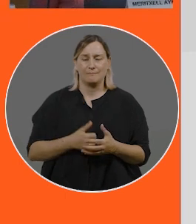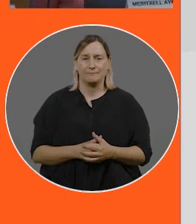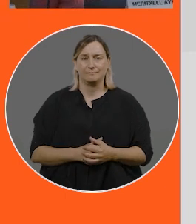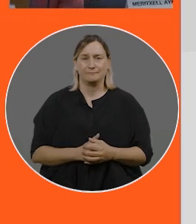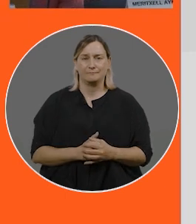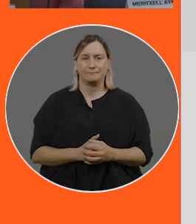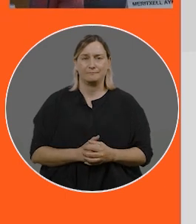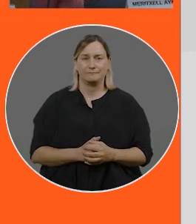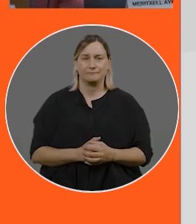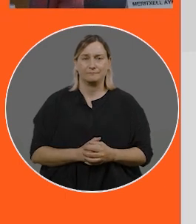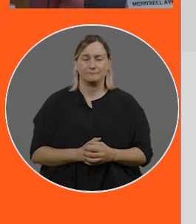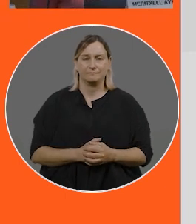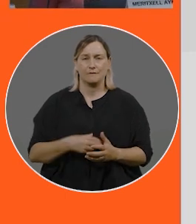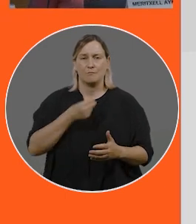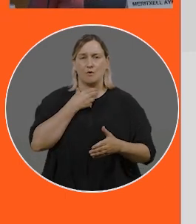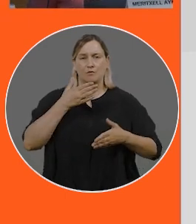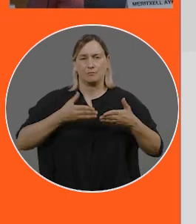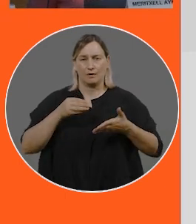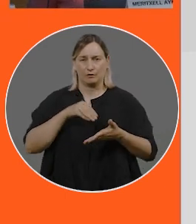Festes generals, sí.